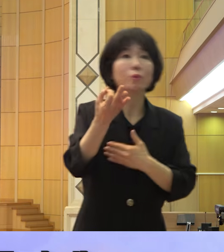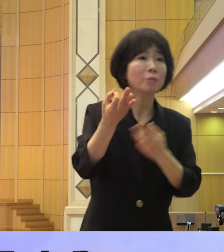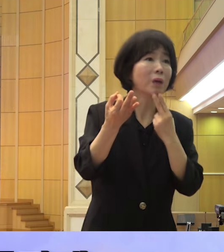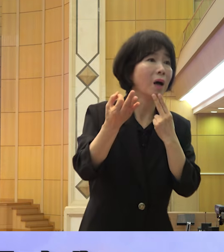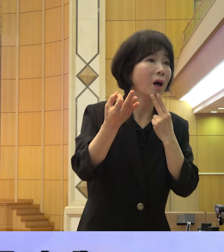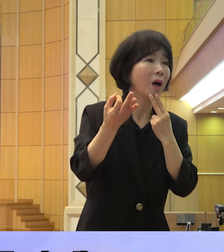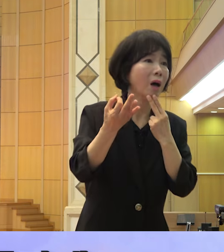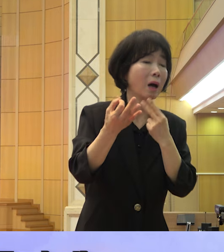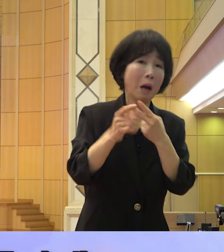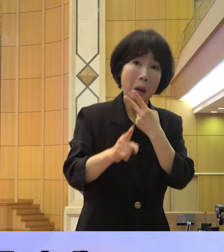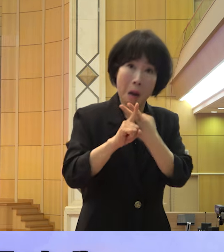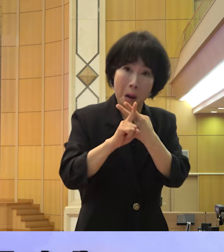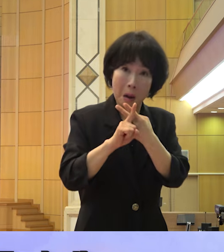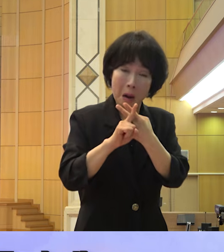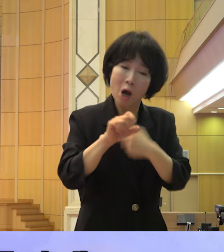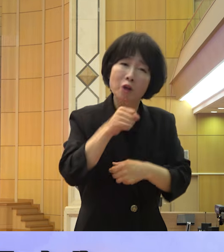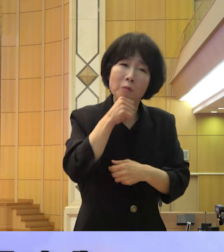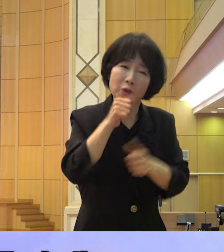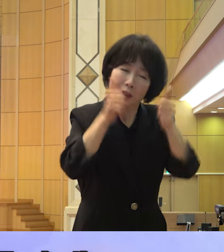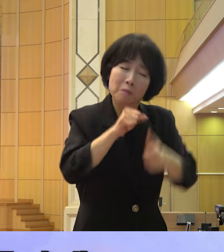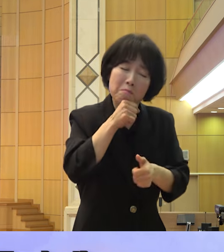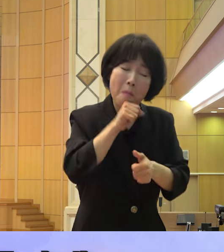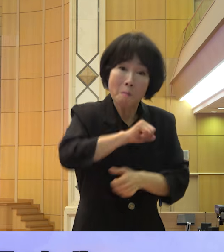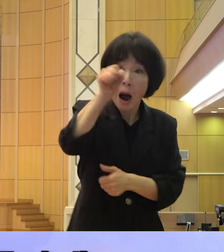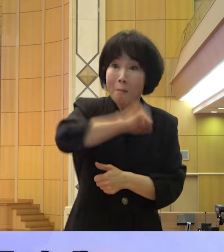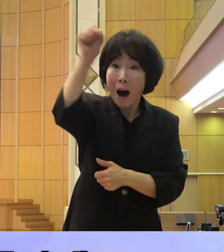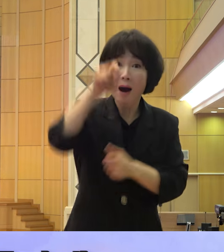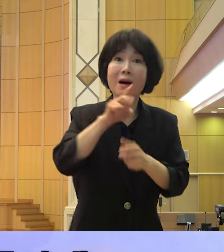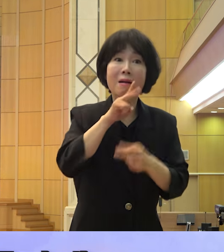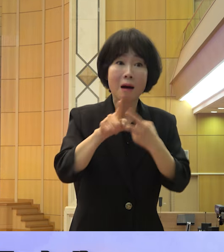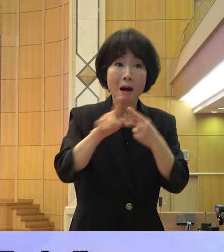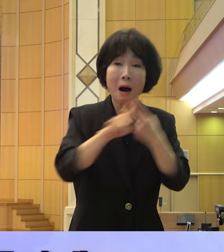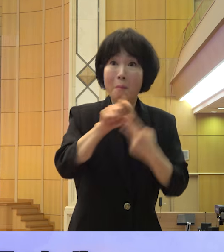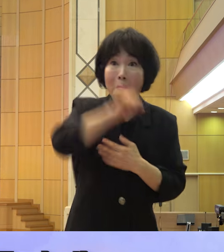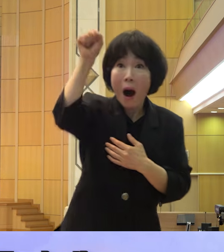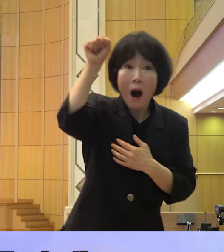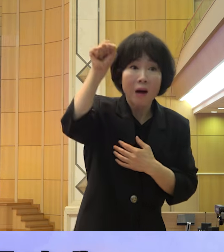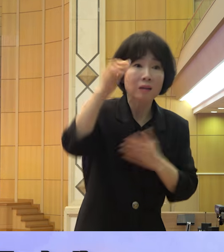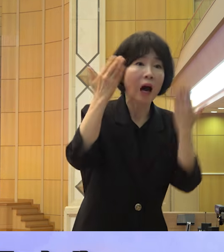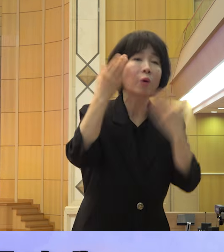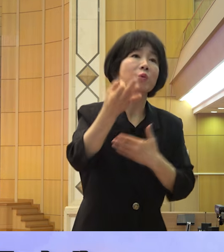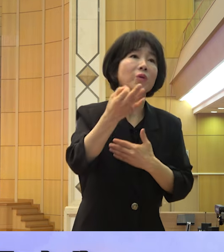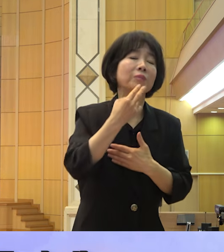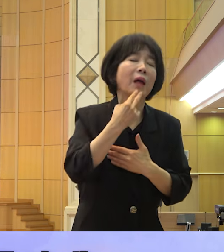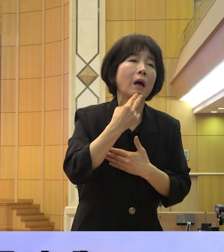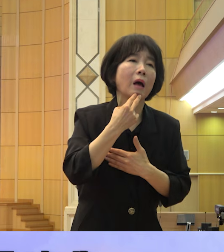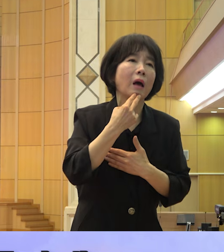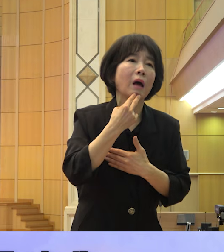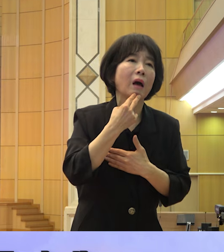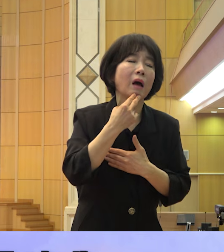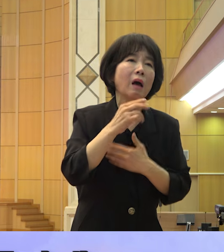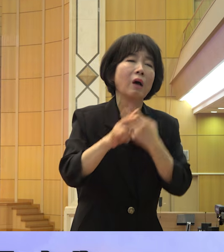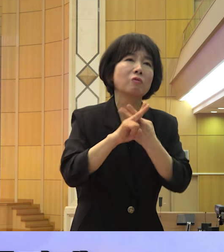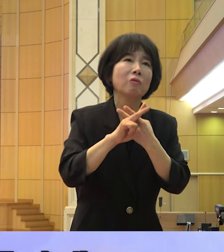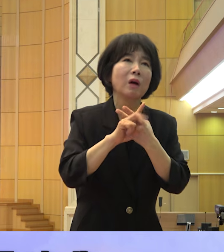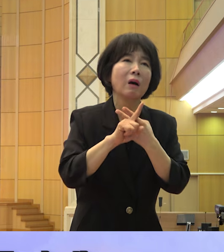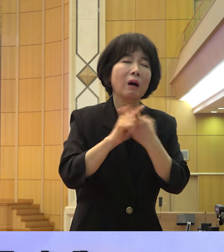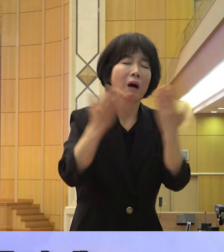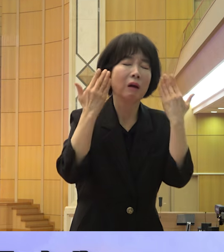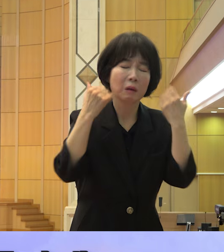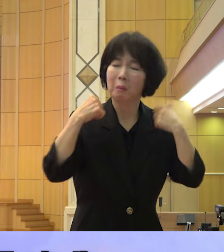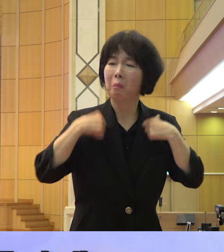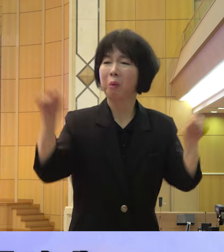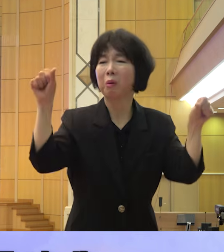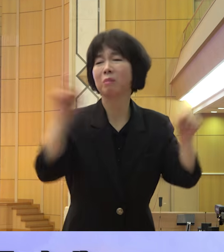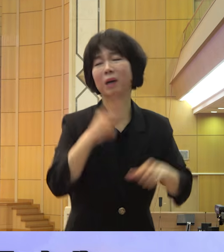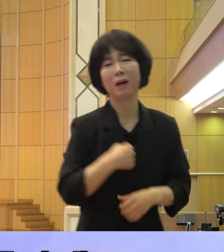합격 그 점수에서 2등까지 해서 합격을 했는데도 학비가 없어서 보내주지 못해서 학교를 못 갔어요. 그리고 난 다음에 어쩔 수